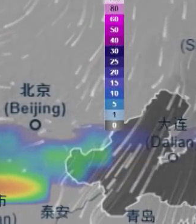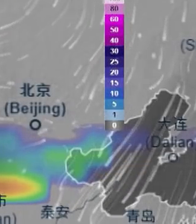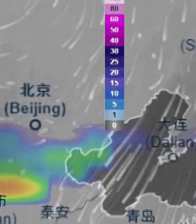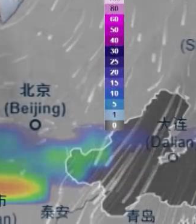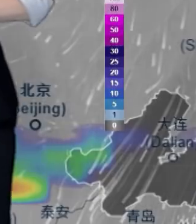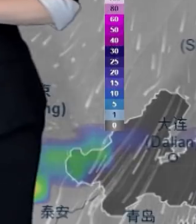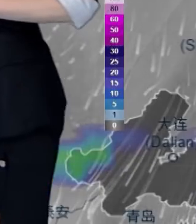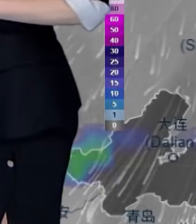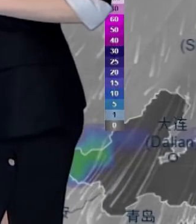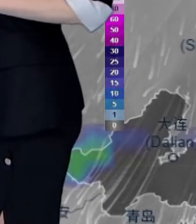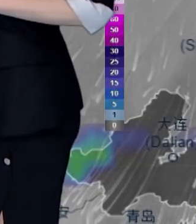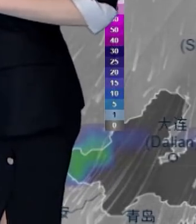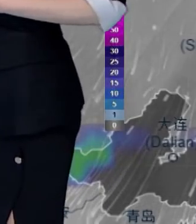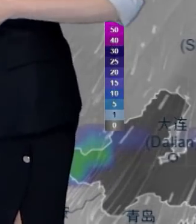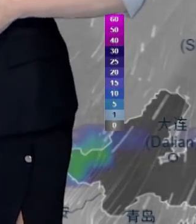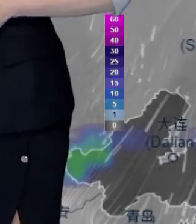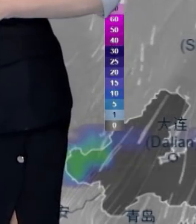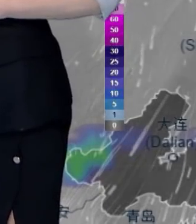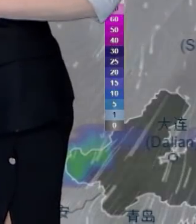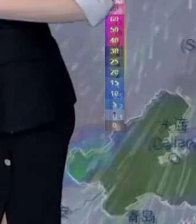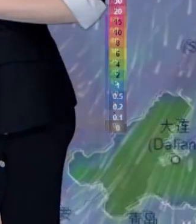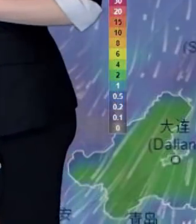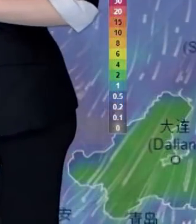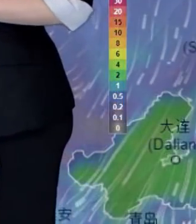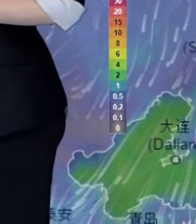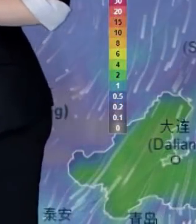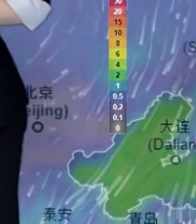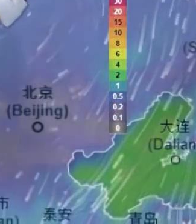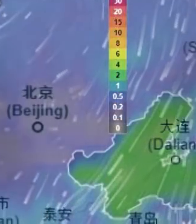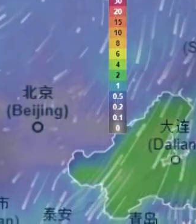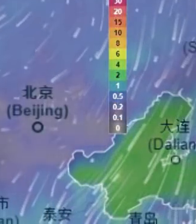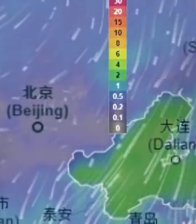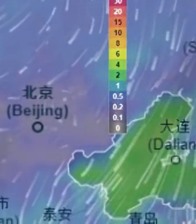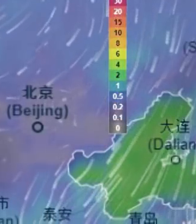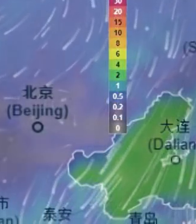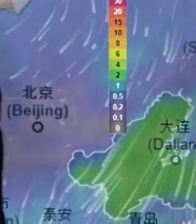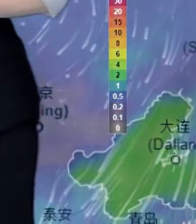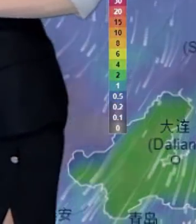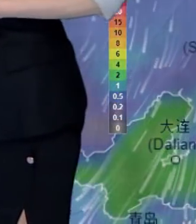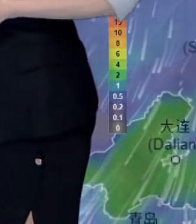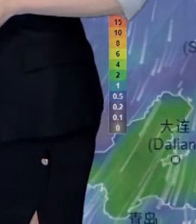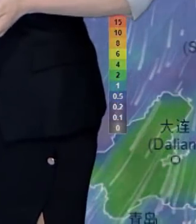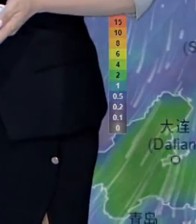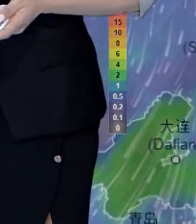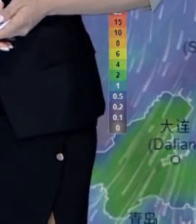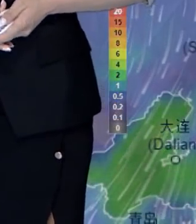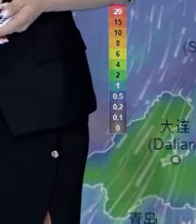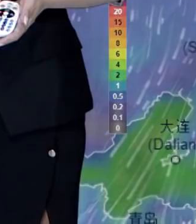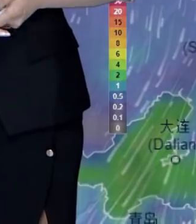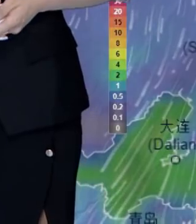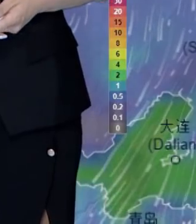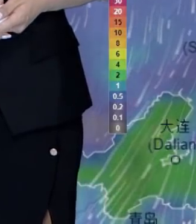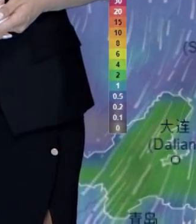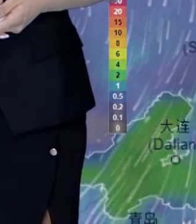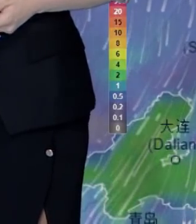орно. За бус нутгаараа хурд ундас орохгүй. Салны чиглэлийн хувьд бол их их нутгаараа баруун өмнөөс секундэд 5-аас 10 метр хүрч зөөлн